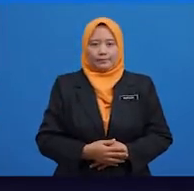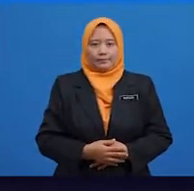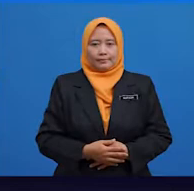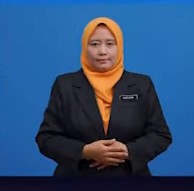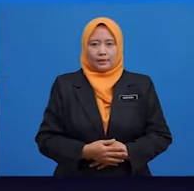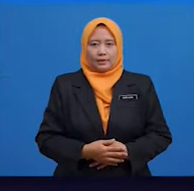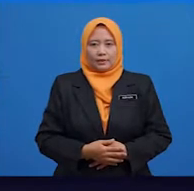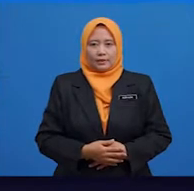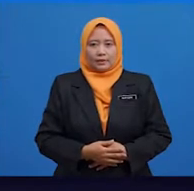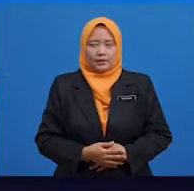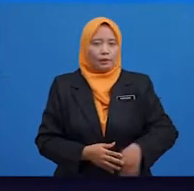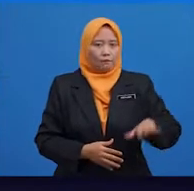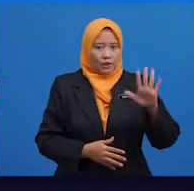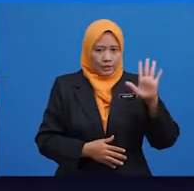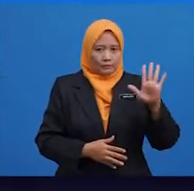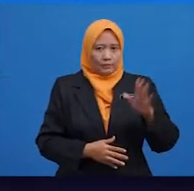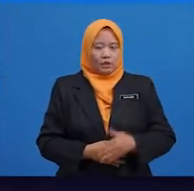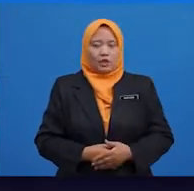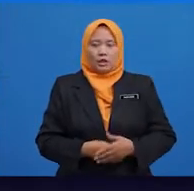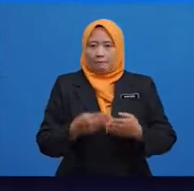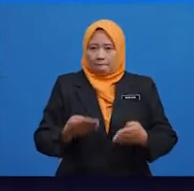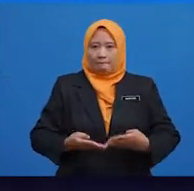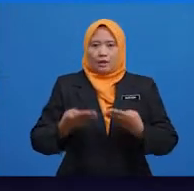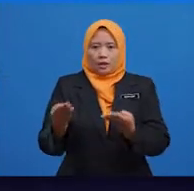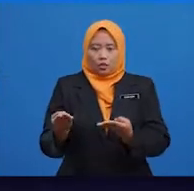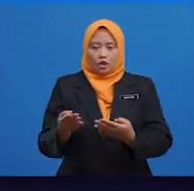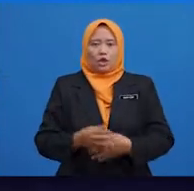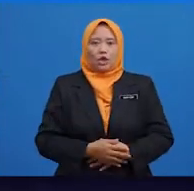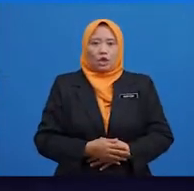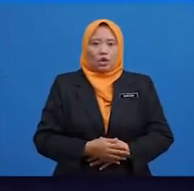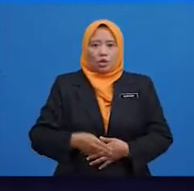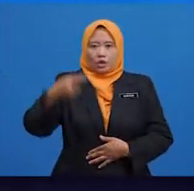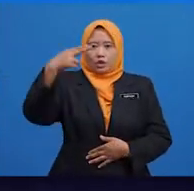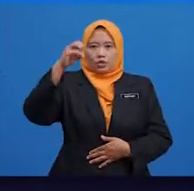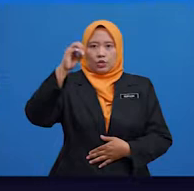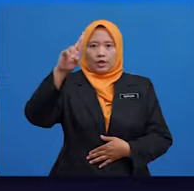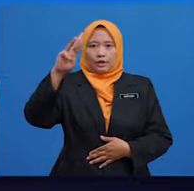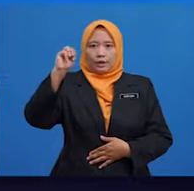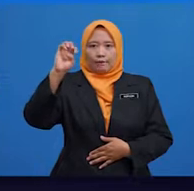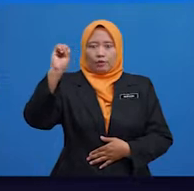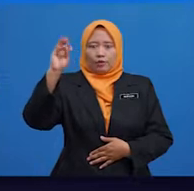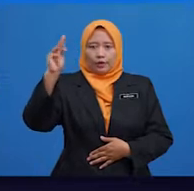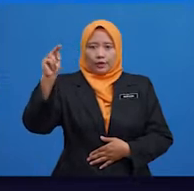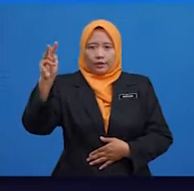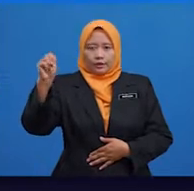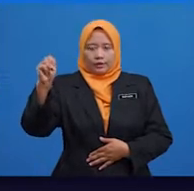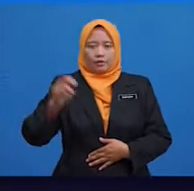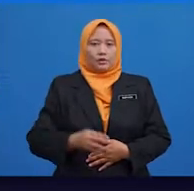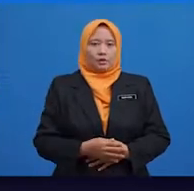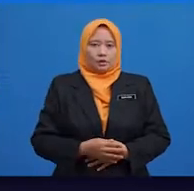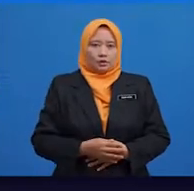kulit. 5. Mengangkut hormon. 6. Menyebarkan haba